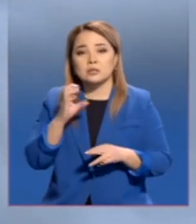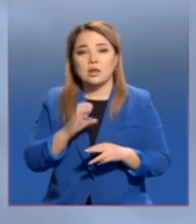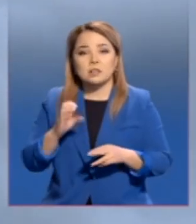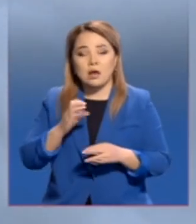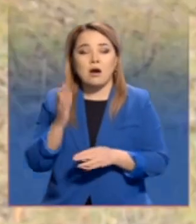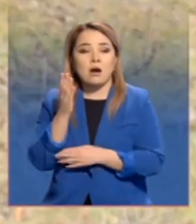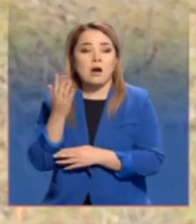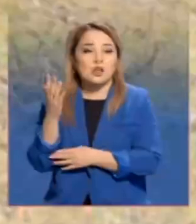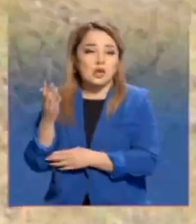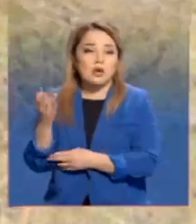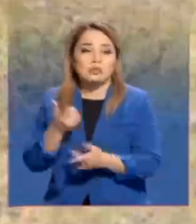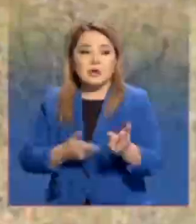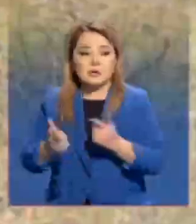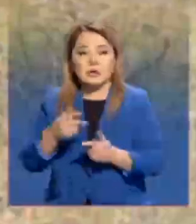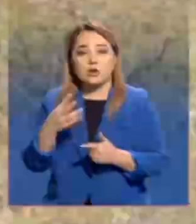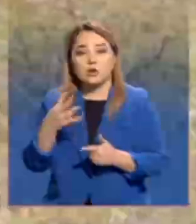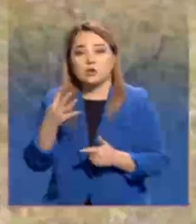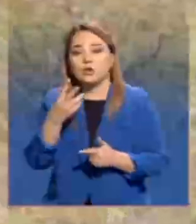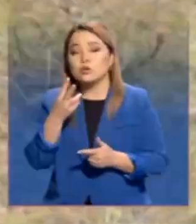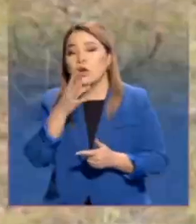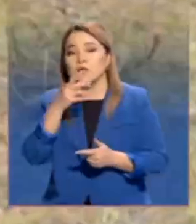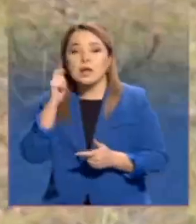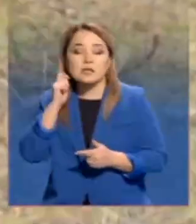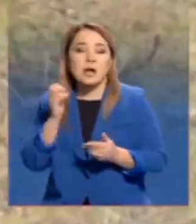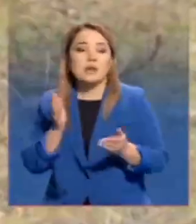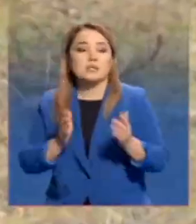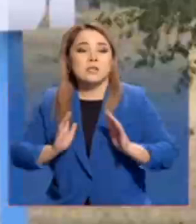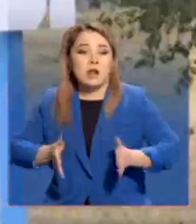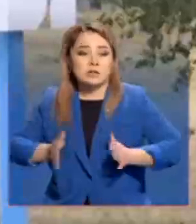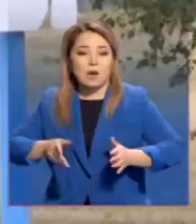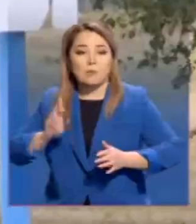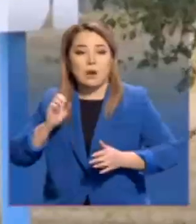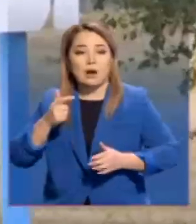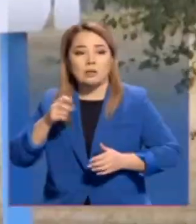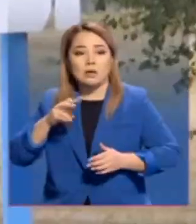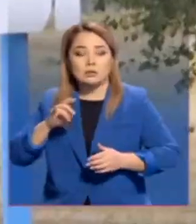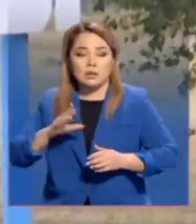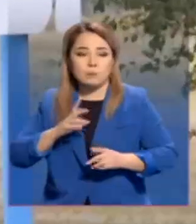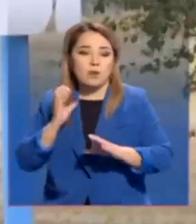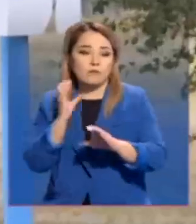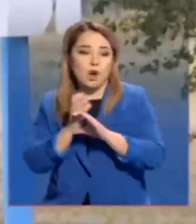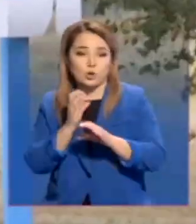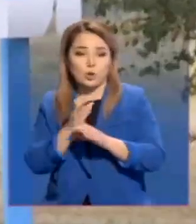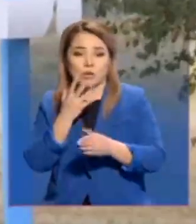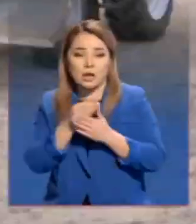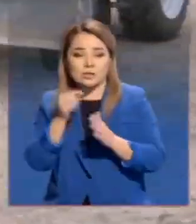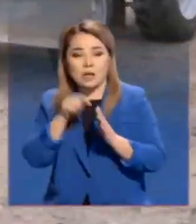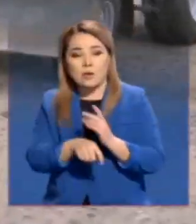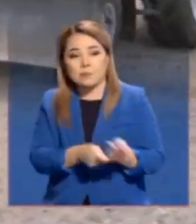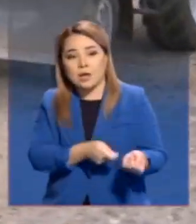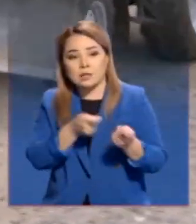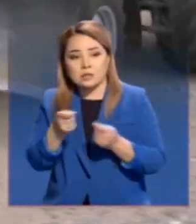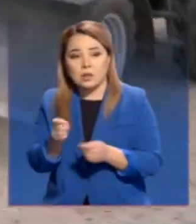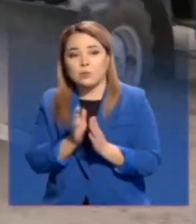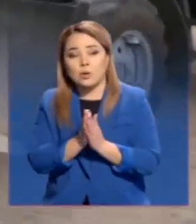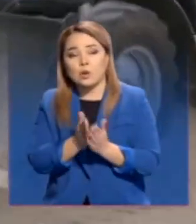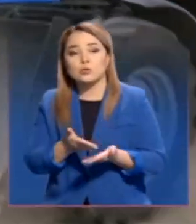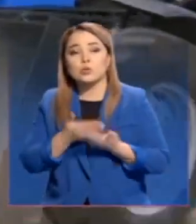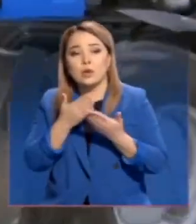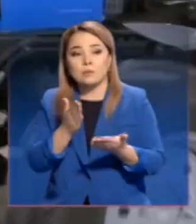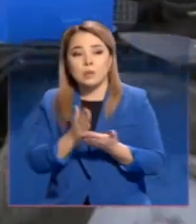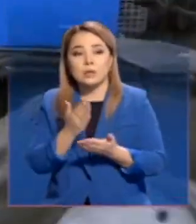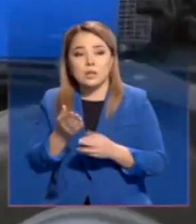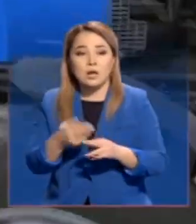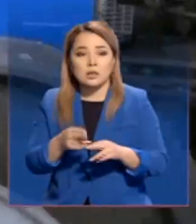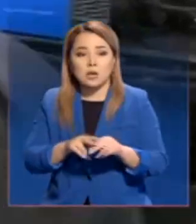ағаш дайындаушы кәсіпкер 43 жастағы тракторшыға бағаналы ауылынан жылжымалы вагонды орман арасына апарып бер деп өтініш айтқан